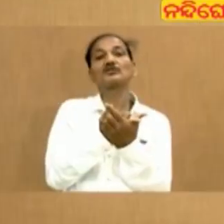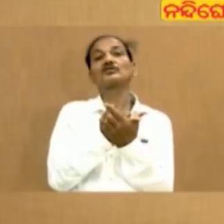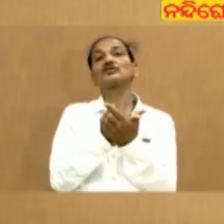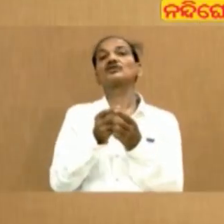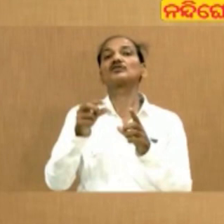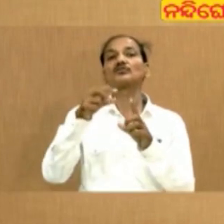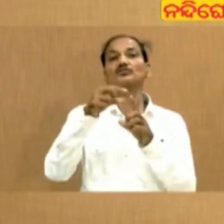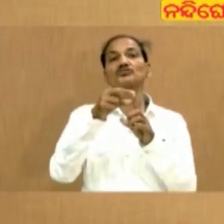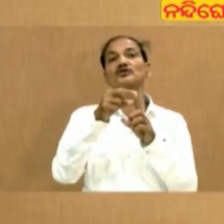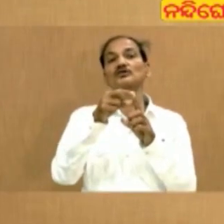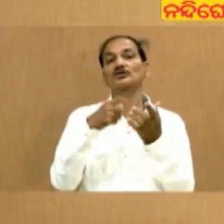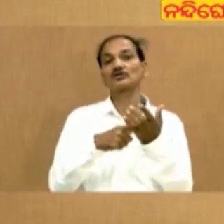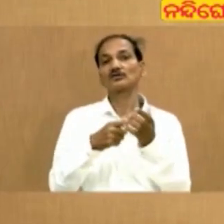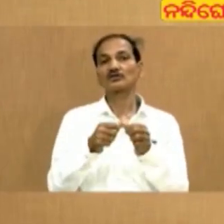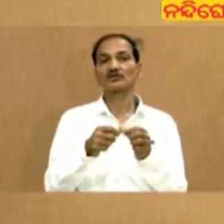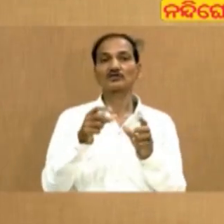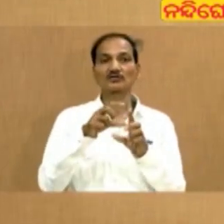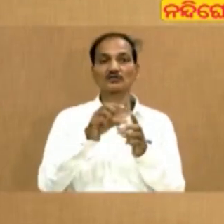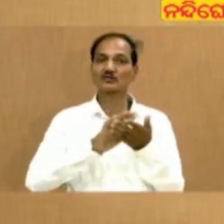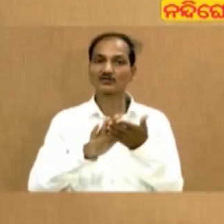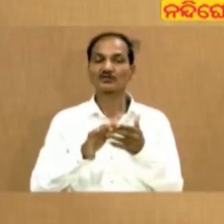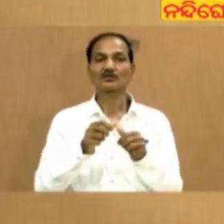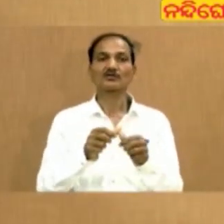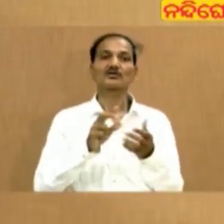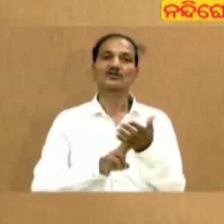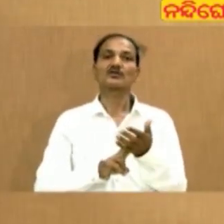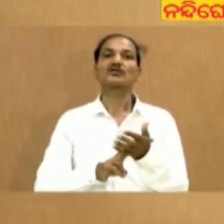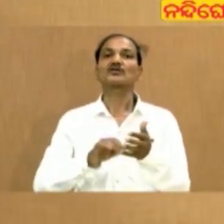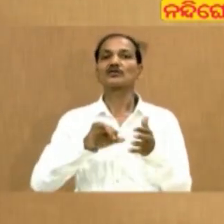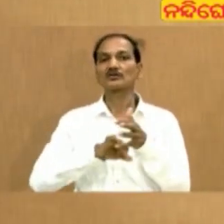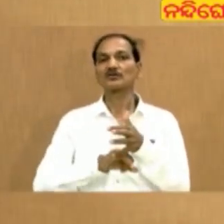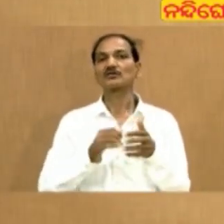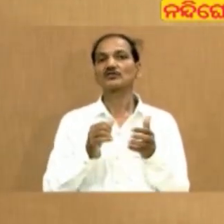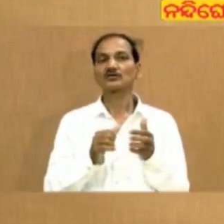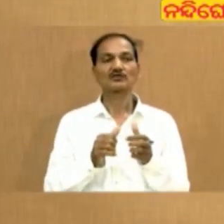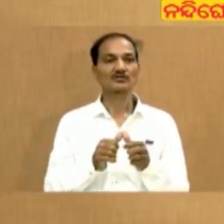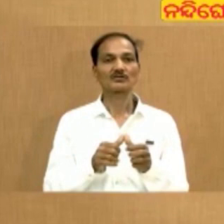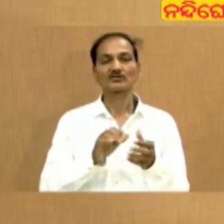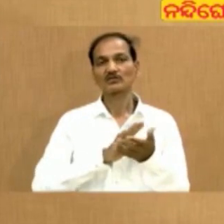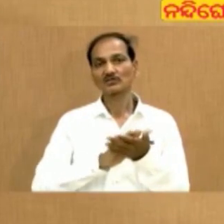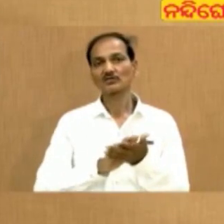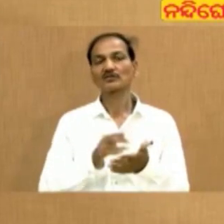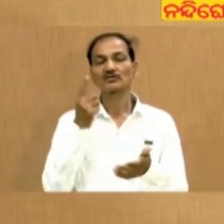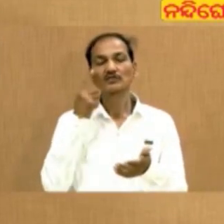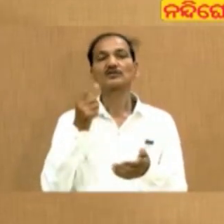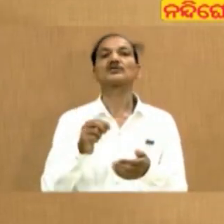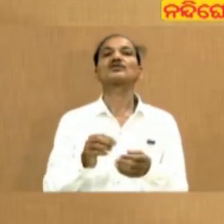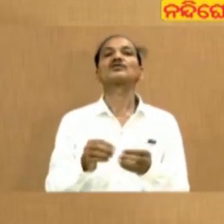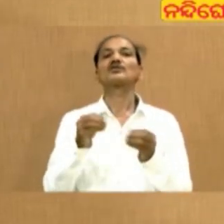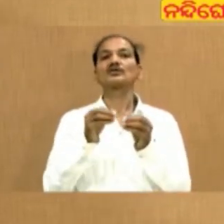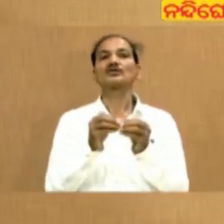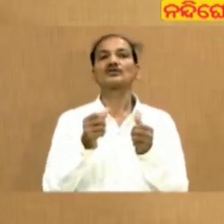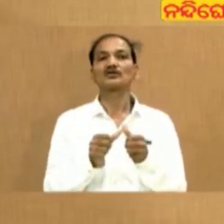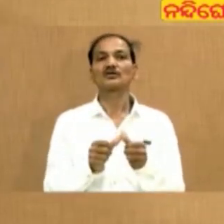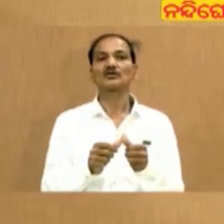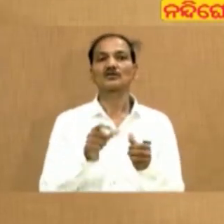ମ୍ୟୁନିସିପାଲ ଏରିଆର ଆଖପାଖ 14ଟି ଗ୍ରାମ ପଞ୍ଚାୟତ, ବାଳକାଟିର 3ଟି ଏବଂ ଜଟଣୀର ଗୋଟିଏ ମୁଁ